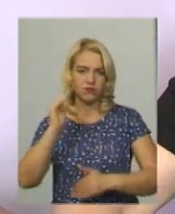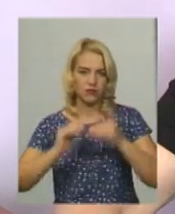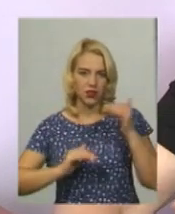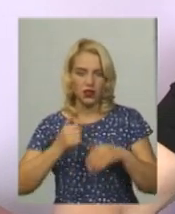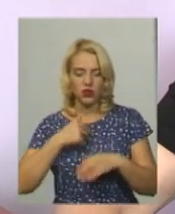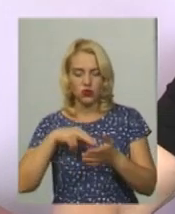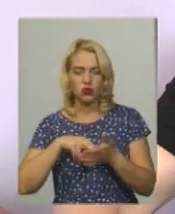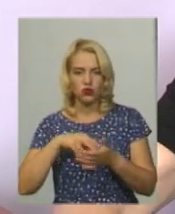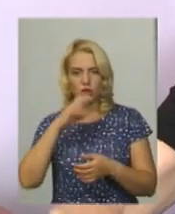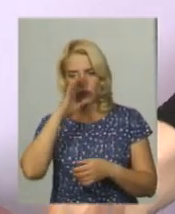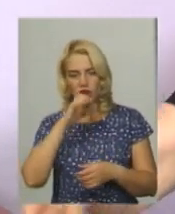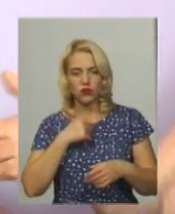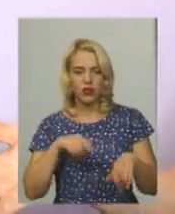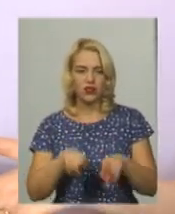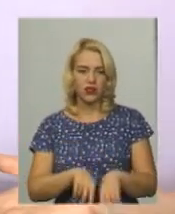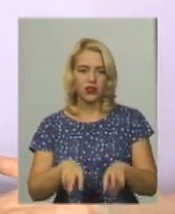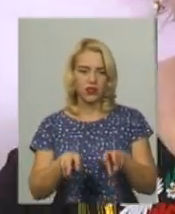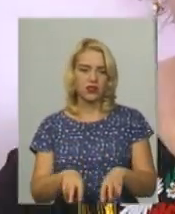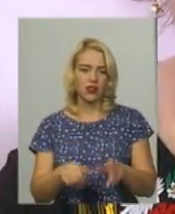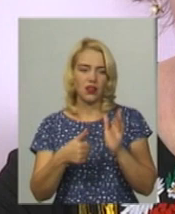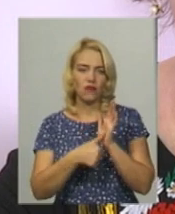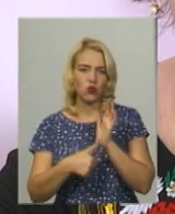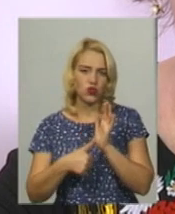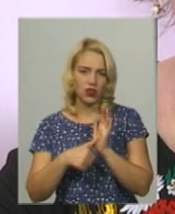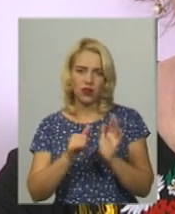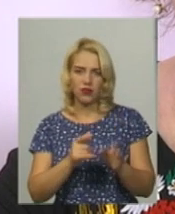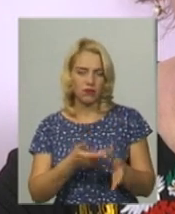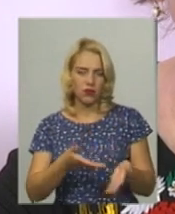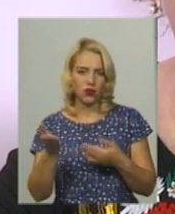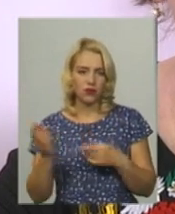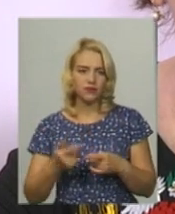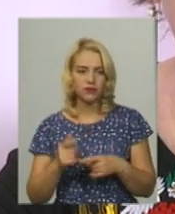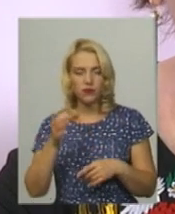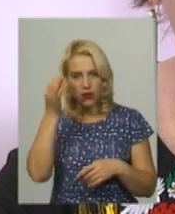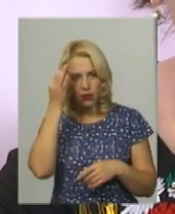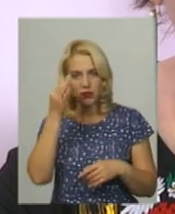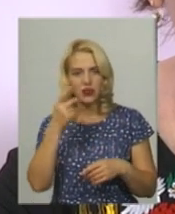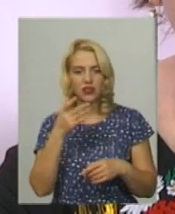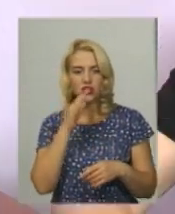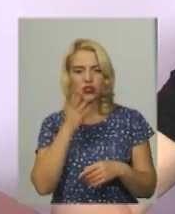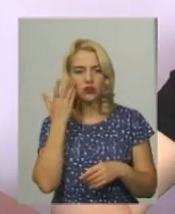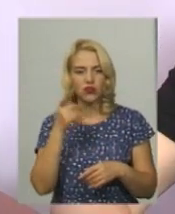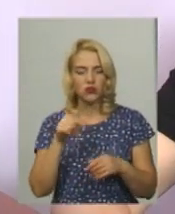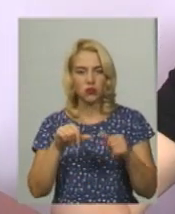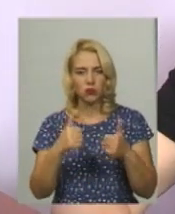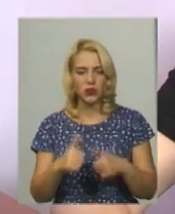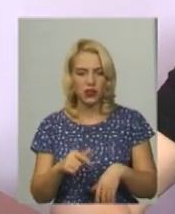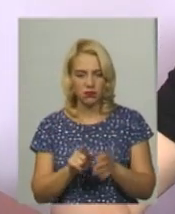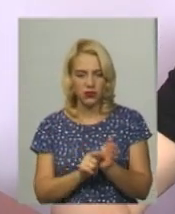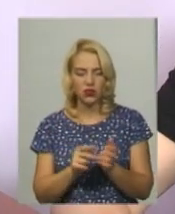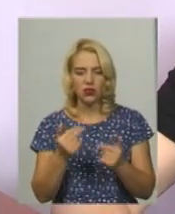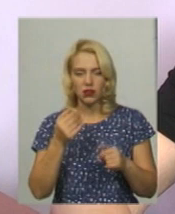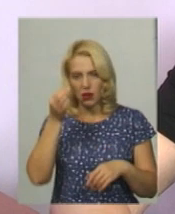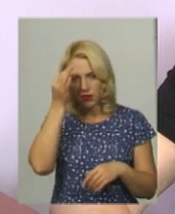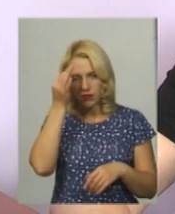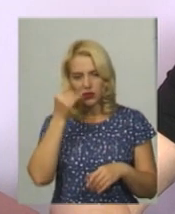робиться погано, а так сіла собі, включила і вперед. Чи пам'ятаєте ви той день, коли ви оформляли пенсію? Пам'ятаю. Пам'ятаю, це